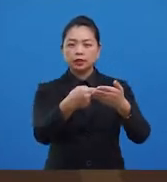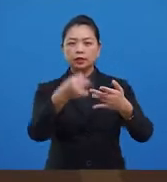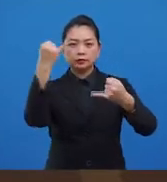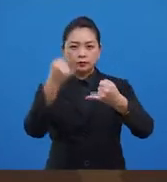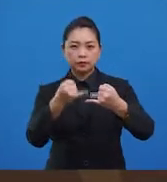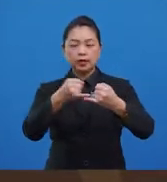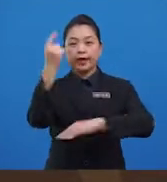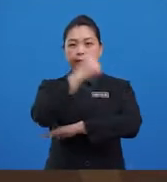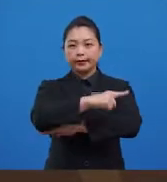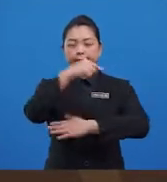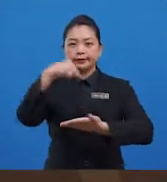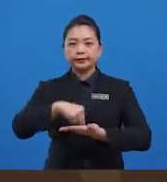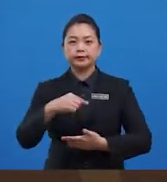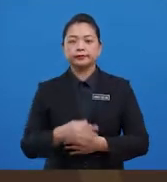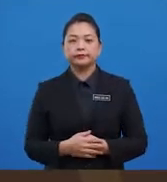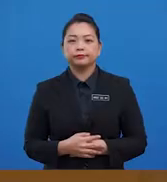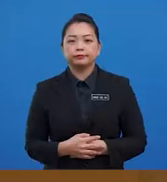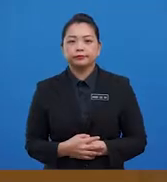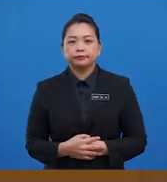penghujung kelas kita hari ini.